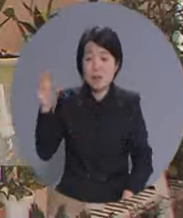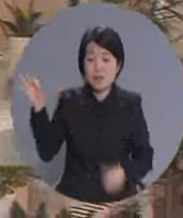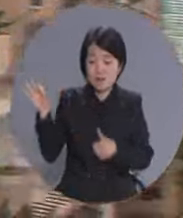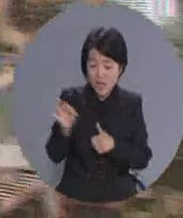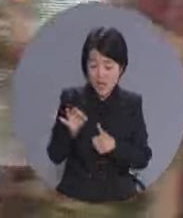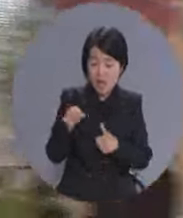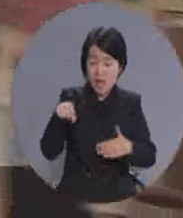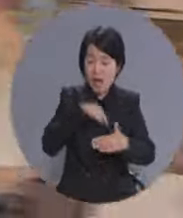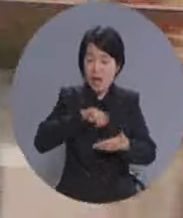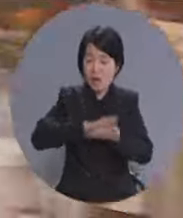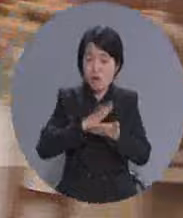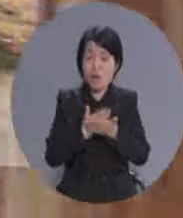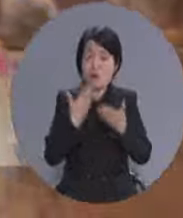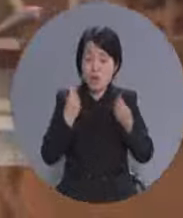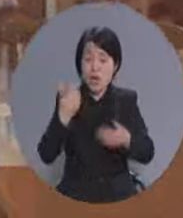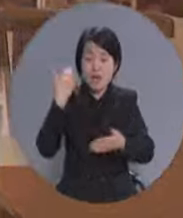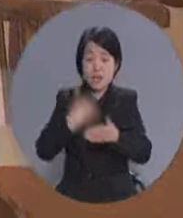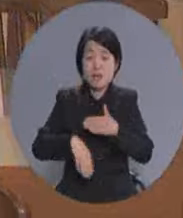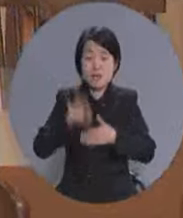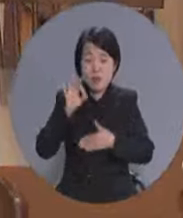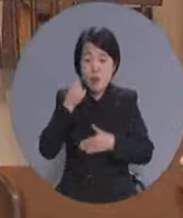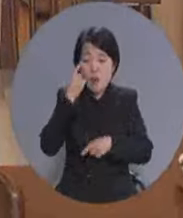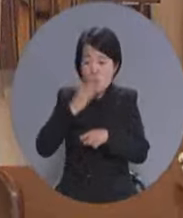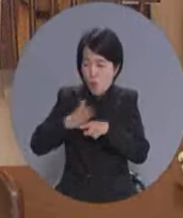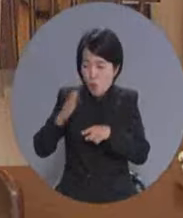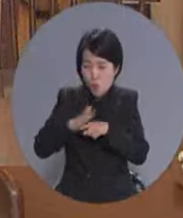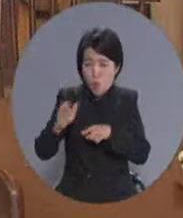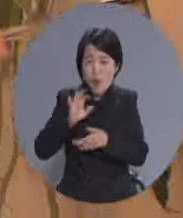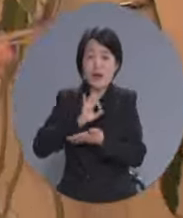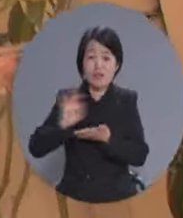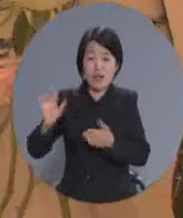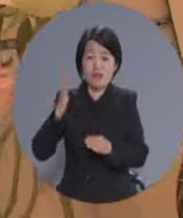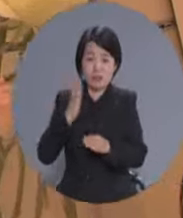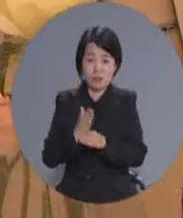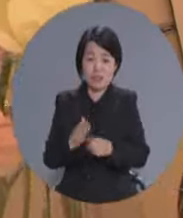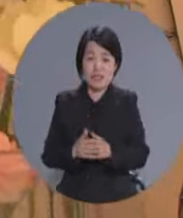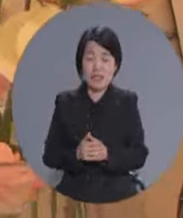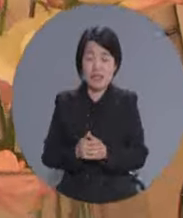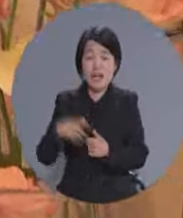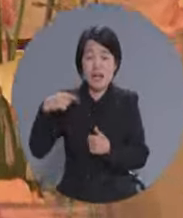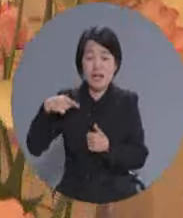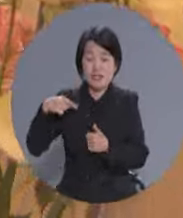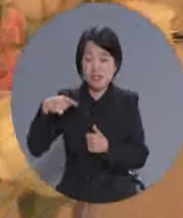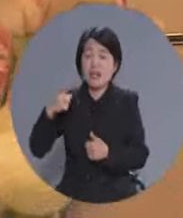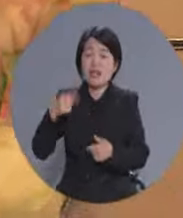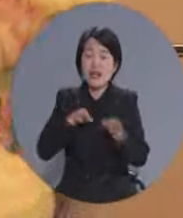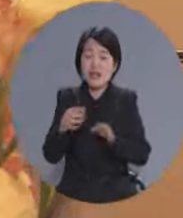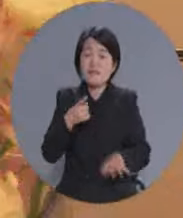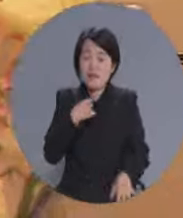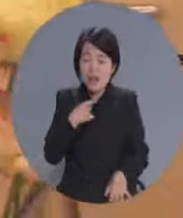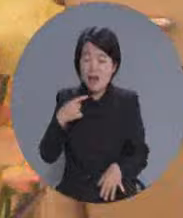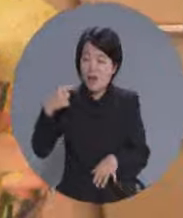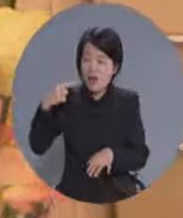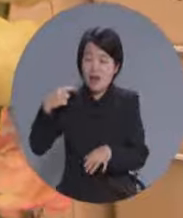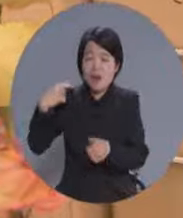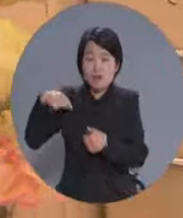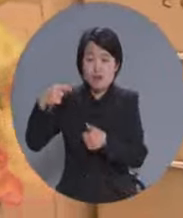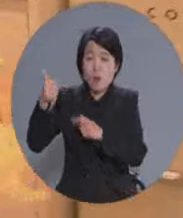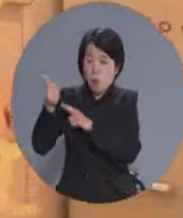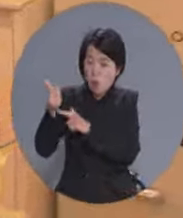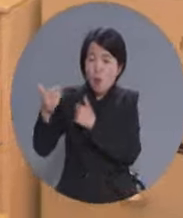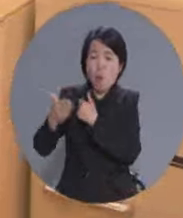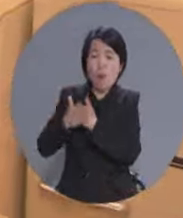인테리어를 하고 남은 월 했 멘토로 나선 선배 창업가의 조언도 큰 도움이